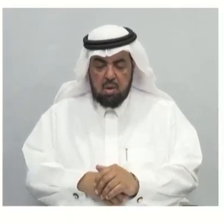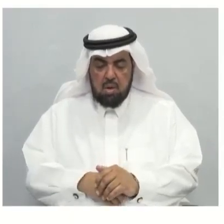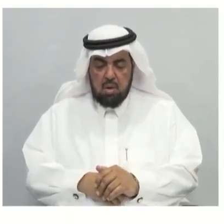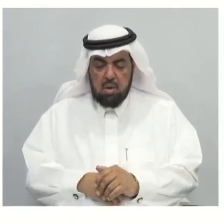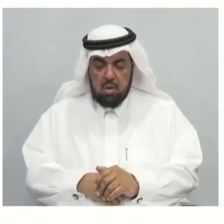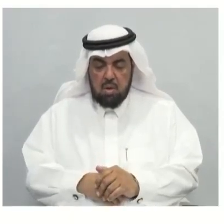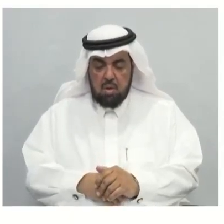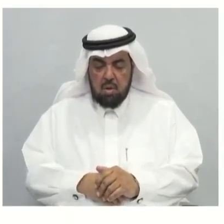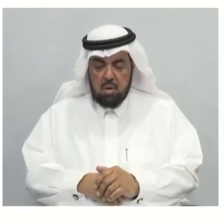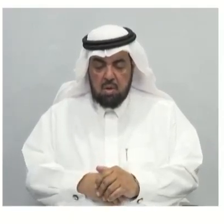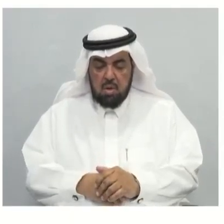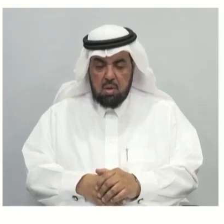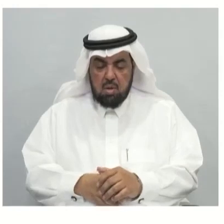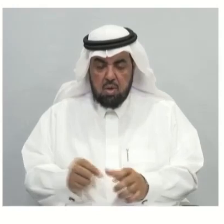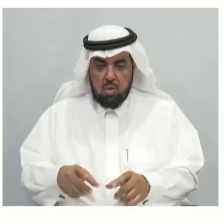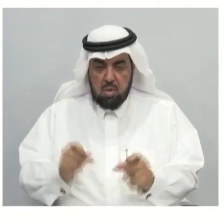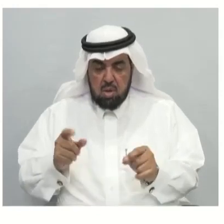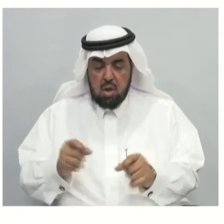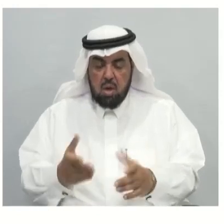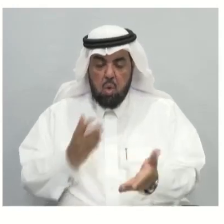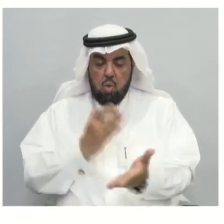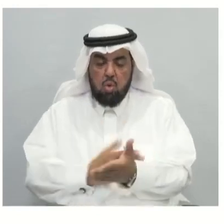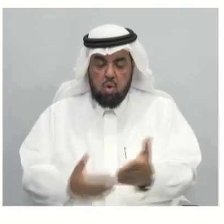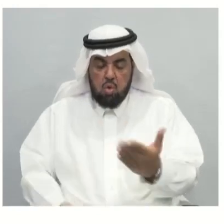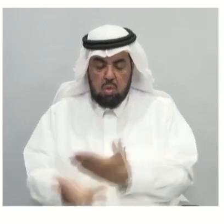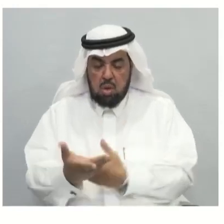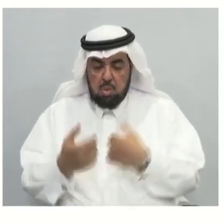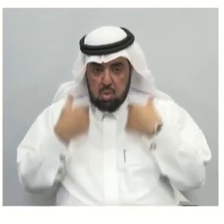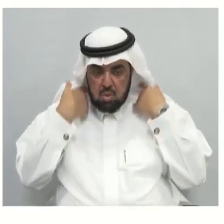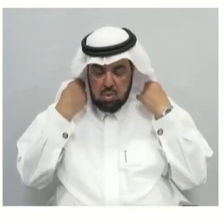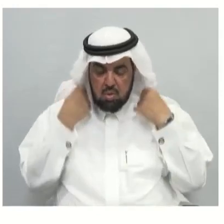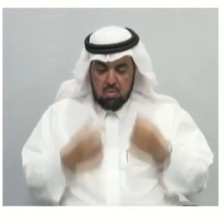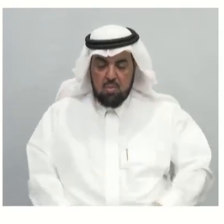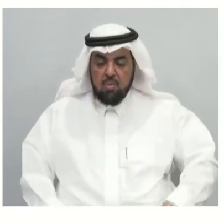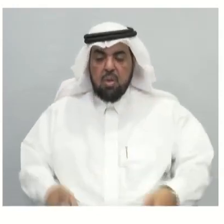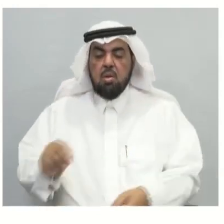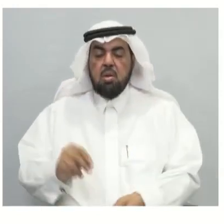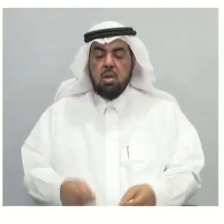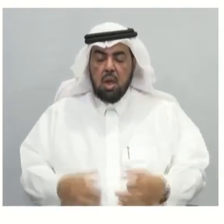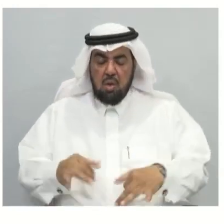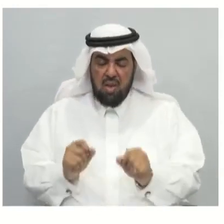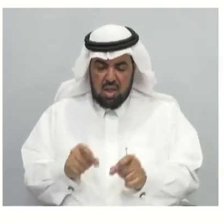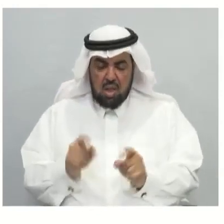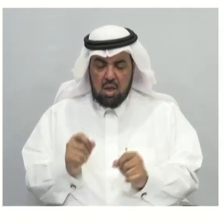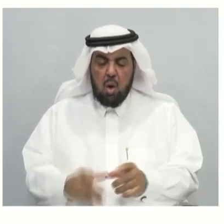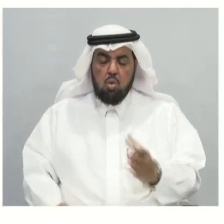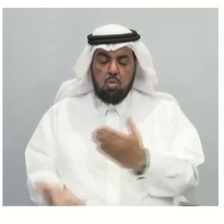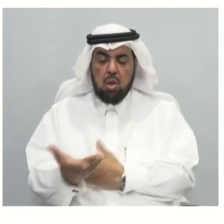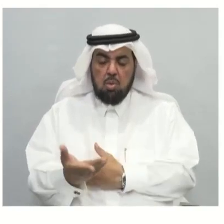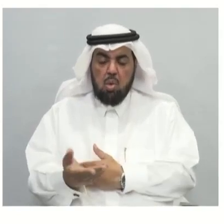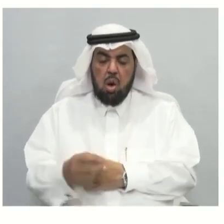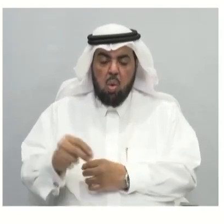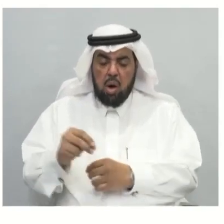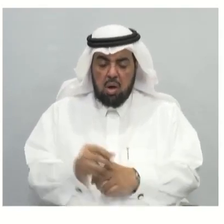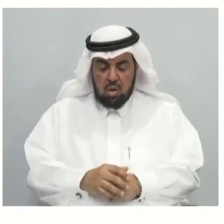ادوات جمع البيانات عبر الويب او مطبوعه تكون عباره عن فورمز نموذج عبر ع الويب او تكون مطبوعه على